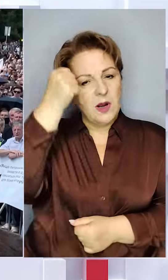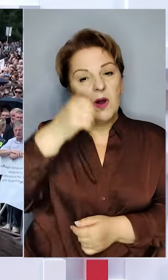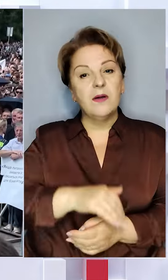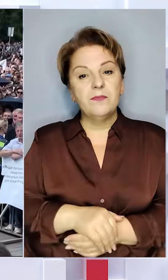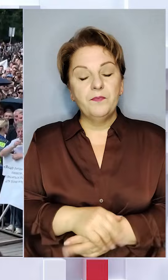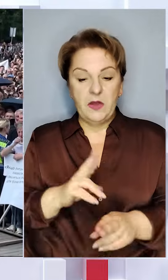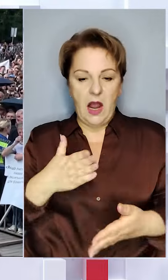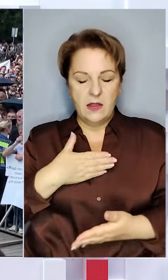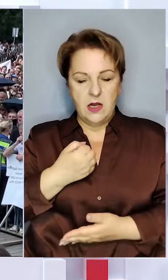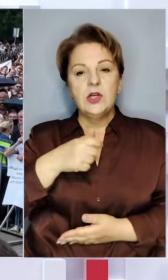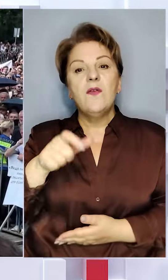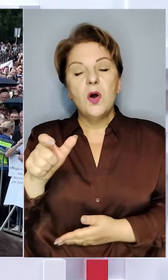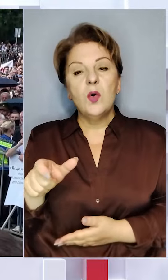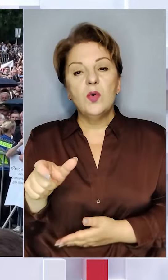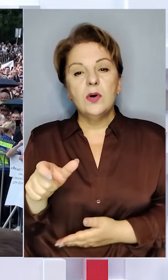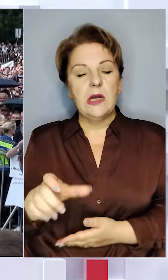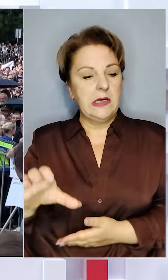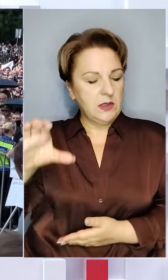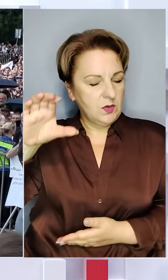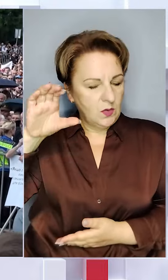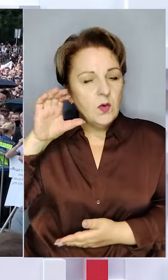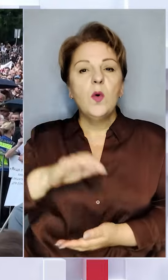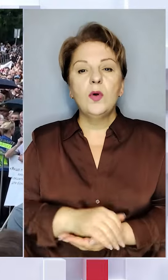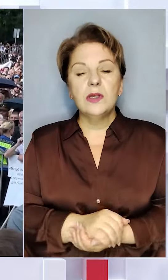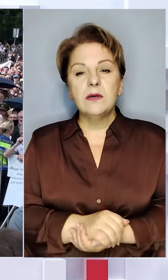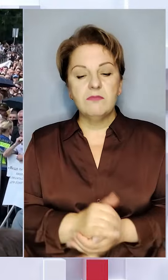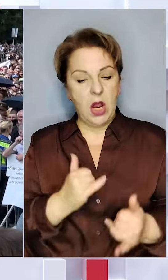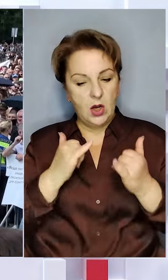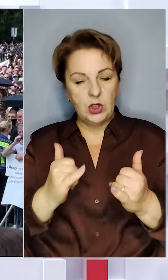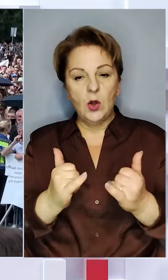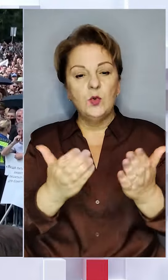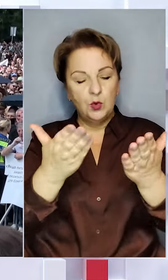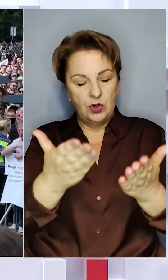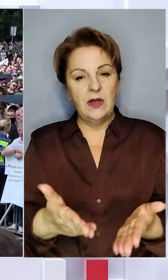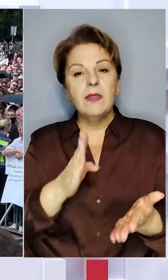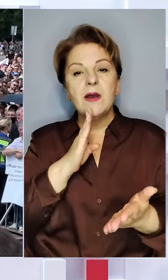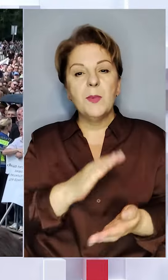пам'ятаю, як наші воїни слухали,